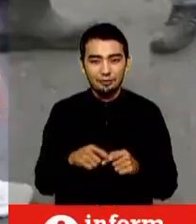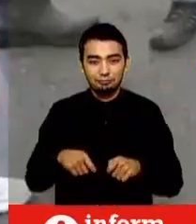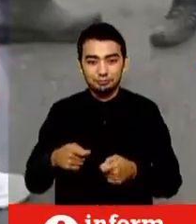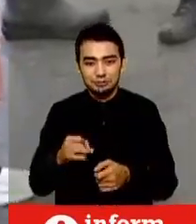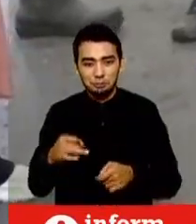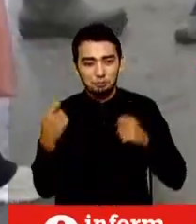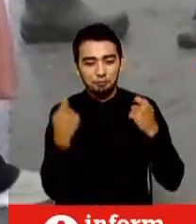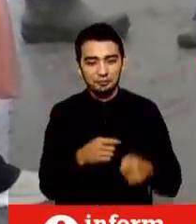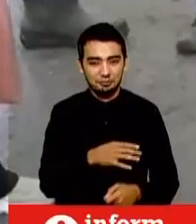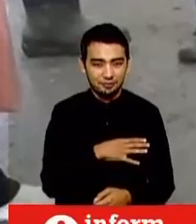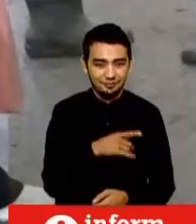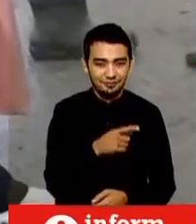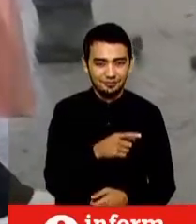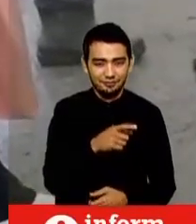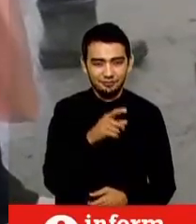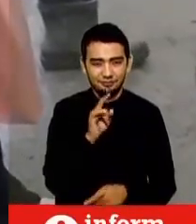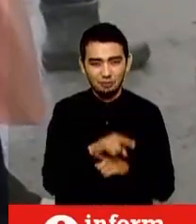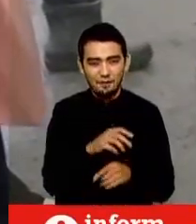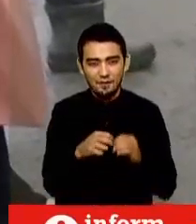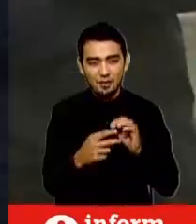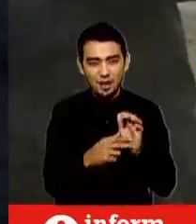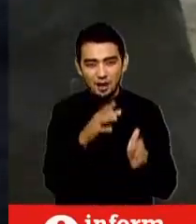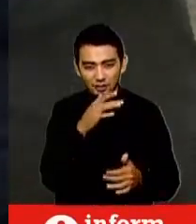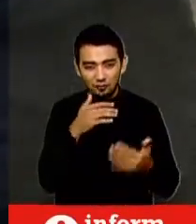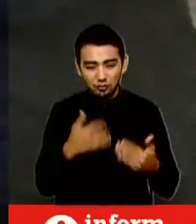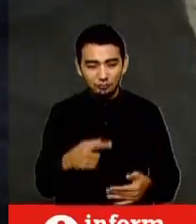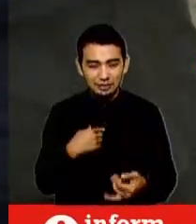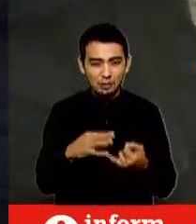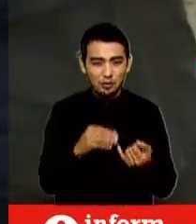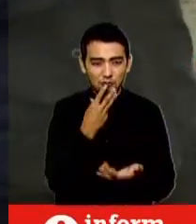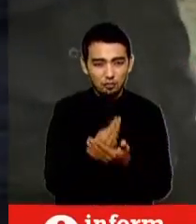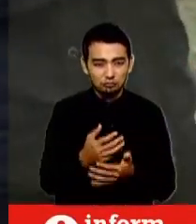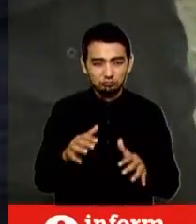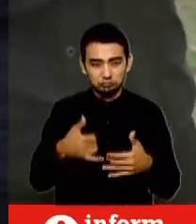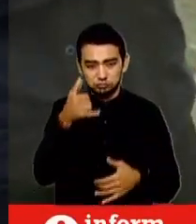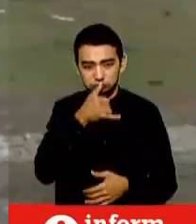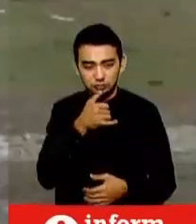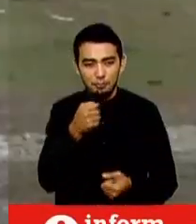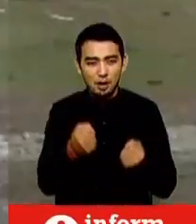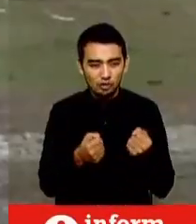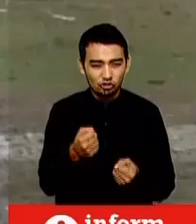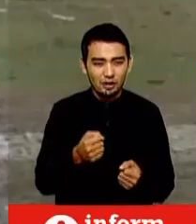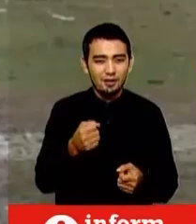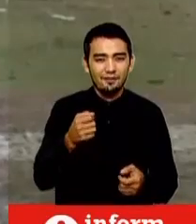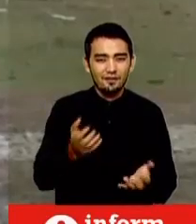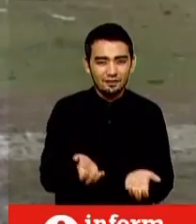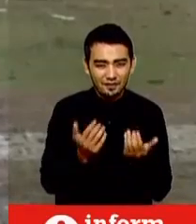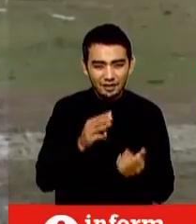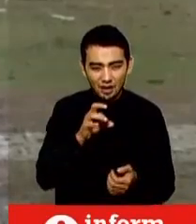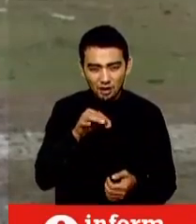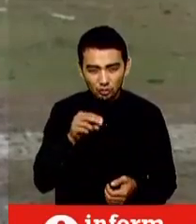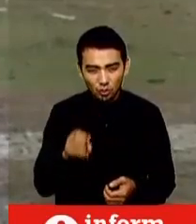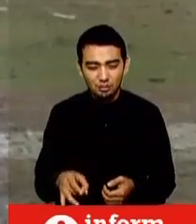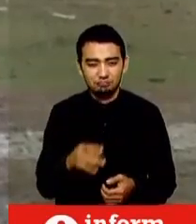жіберген. Осының кесірінен 18 жылдан бері телімімізді өзімізге қайтара алмай жүрміз дейді. Машина трактор станциясының құрамындағы